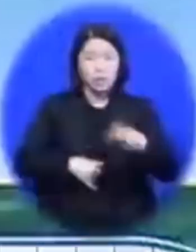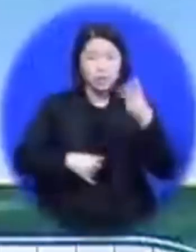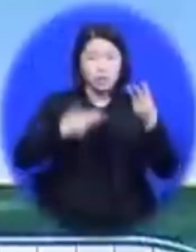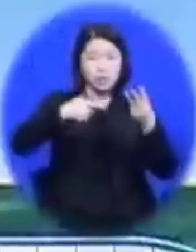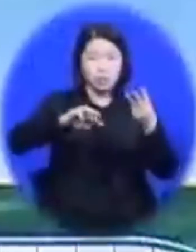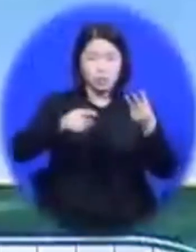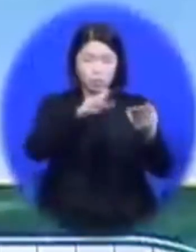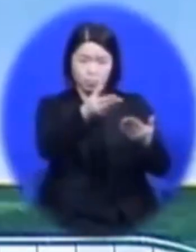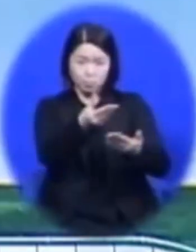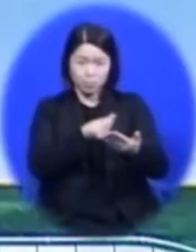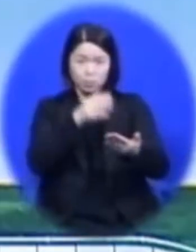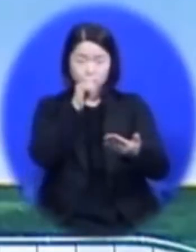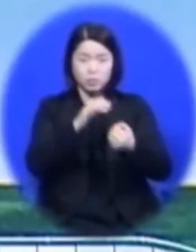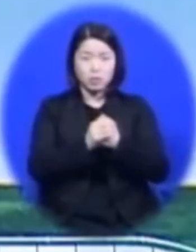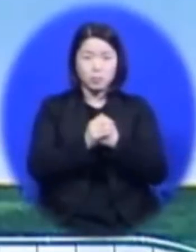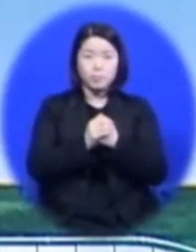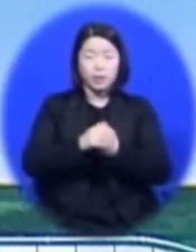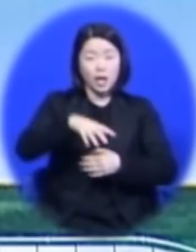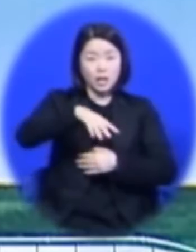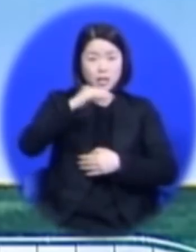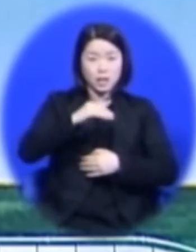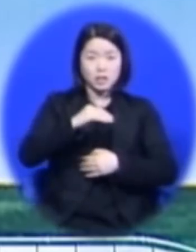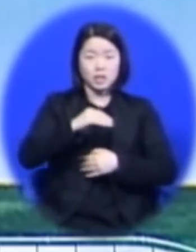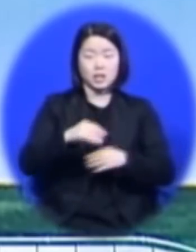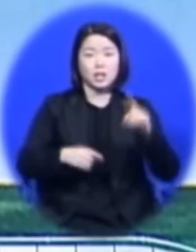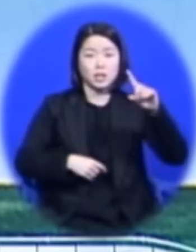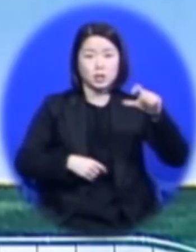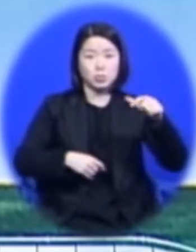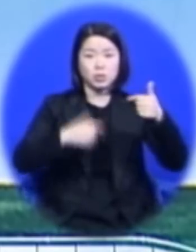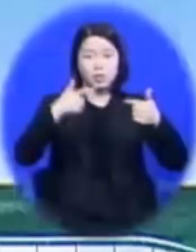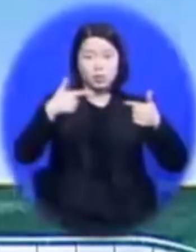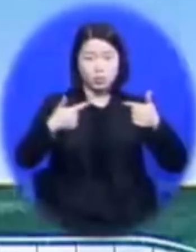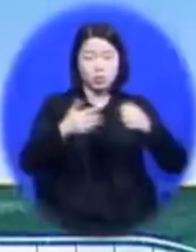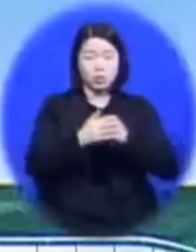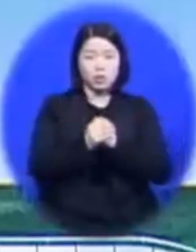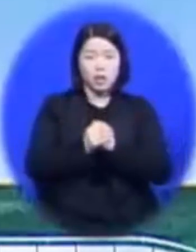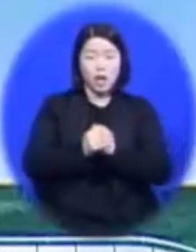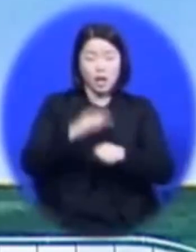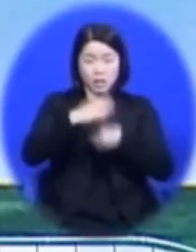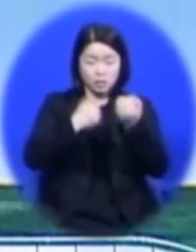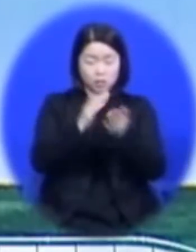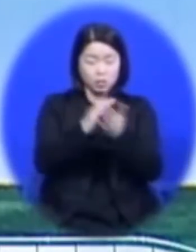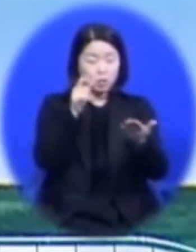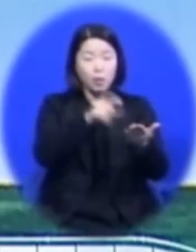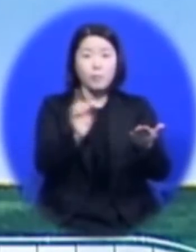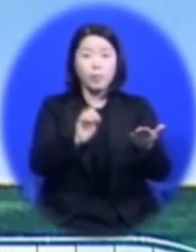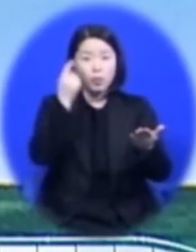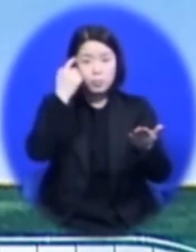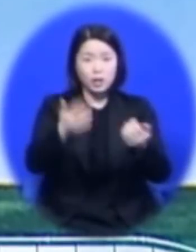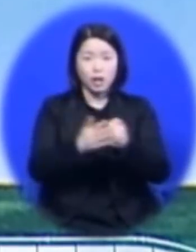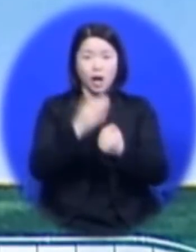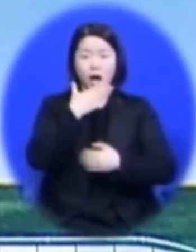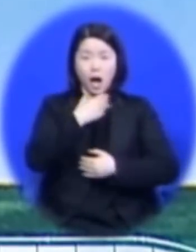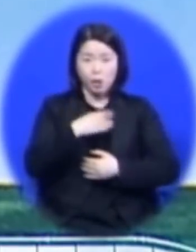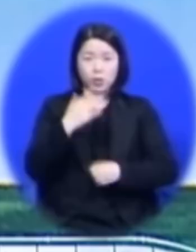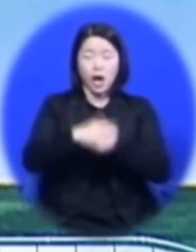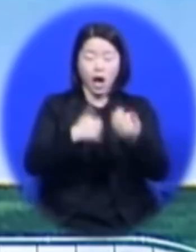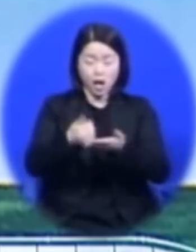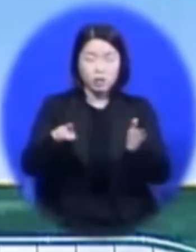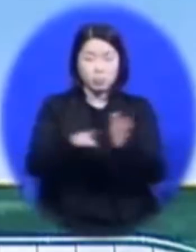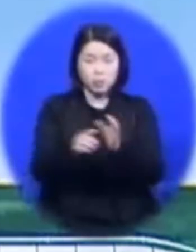인용하고 있어요 로마 창세기 의 제보자 6절 말씀을 성경이 무엇이라고 말합니까 아브라함이 하나님을 믿으니